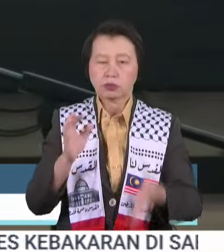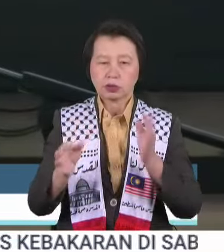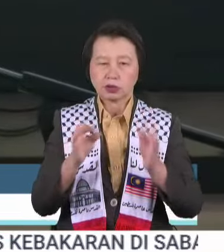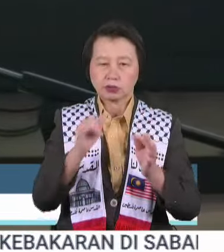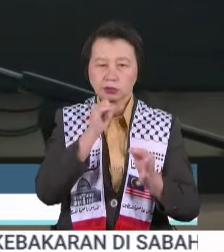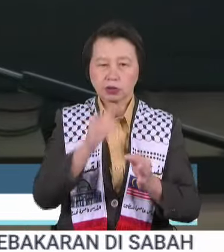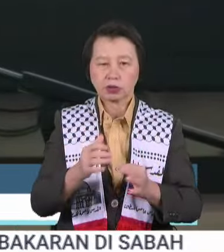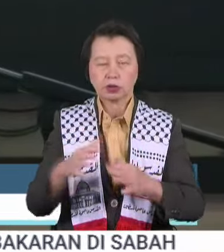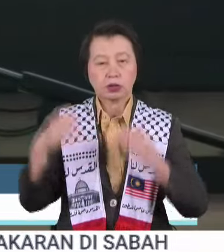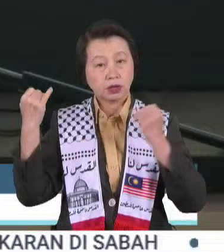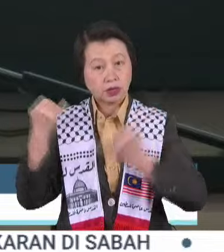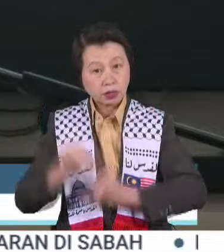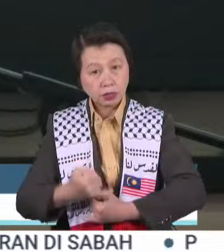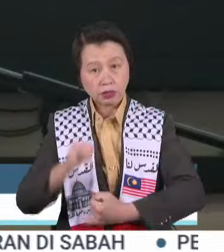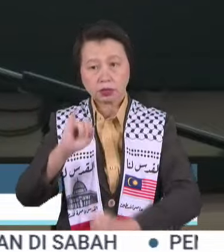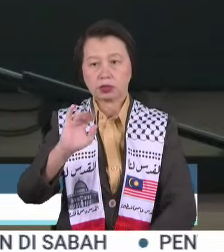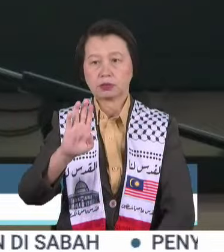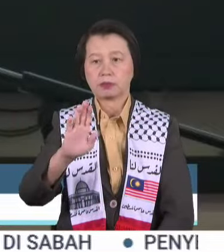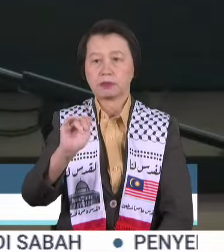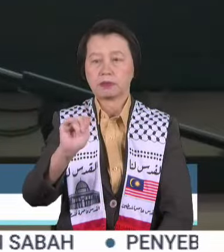kita ada apa dikatakan